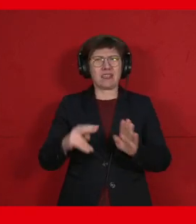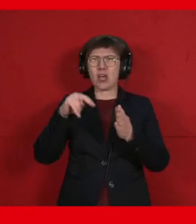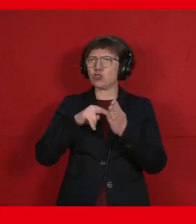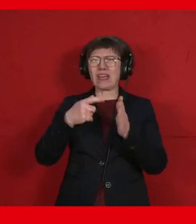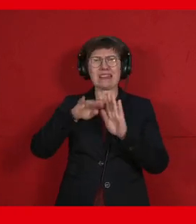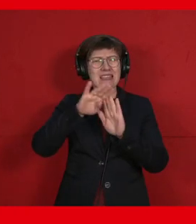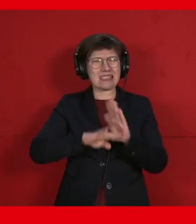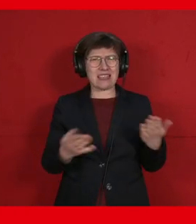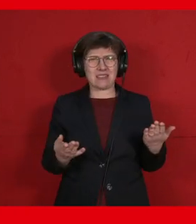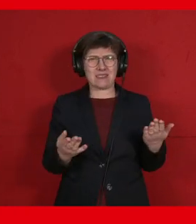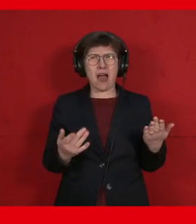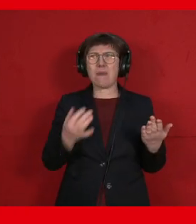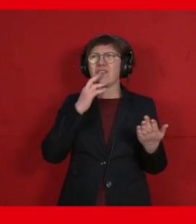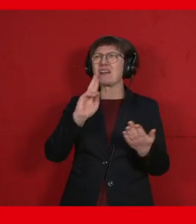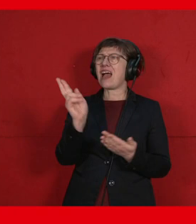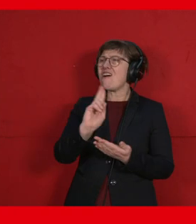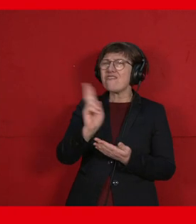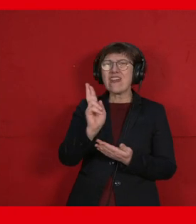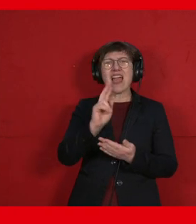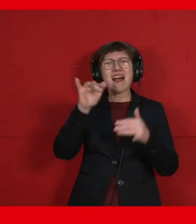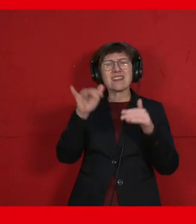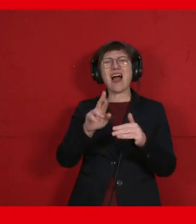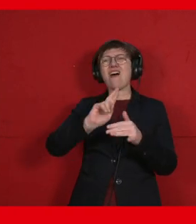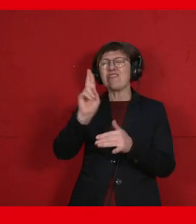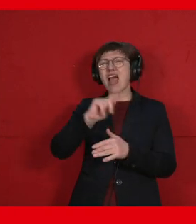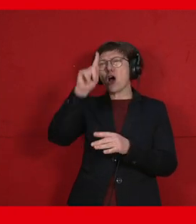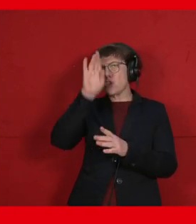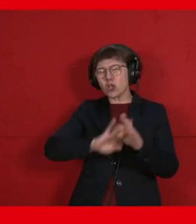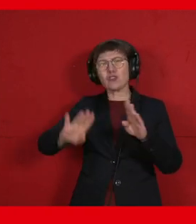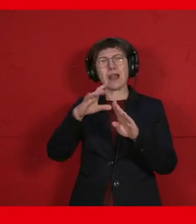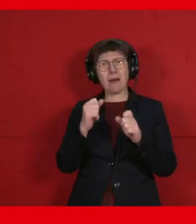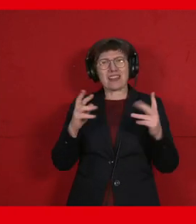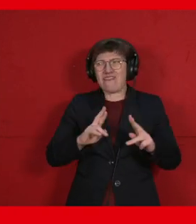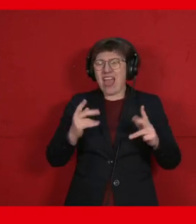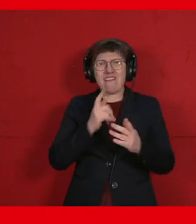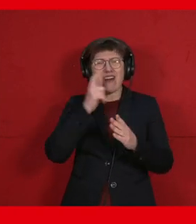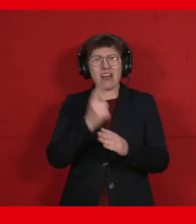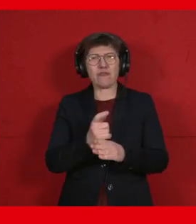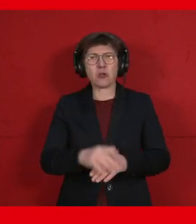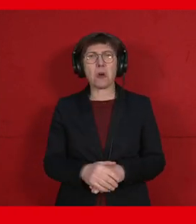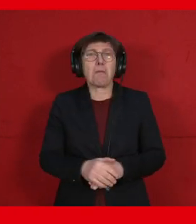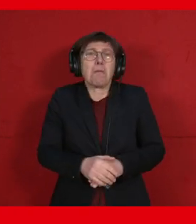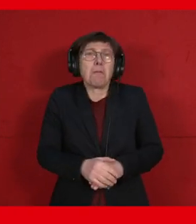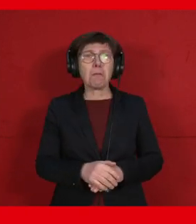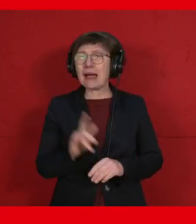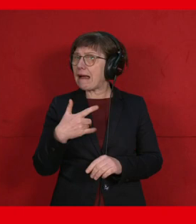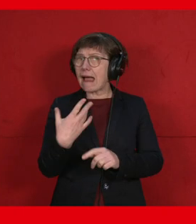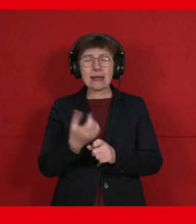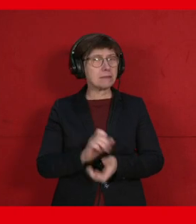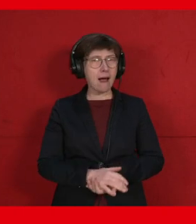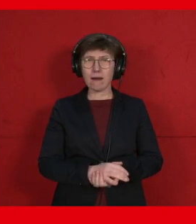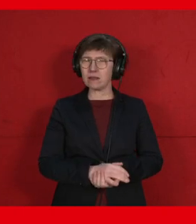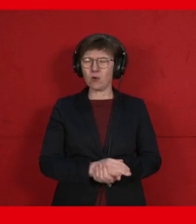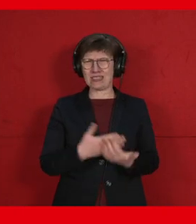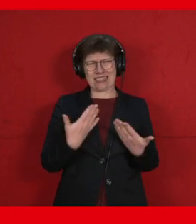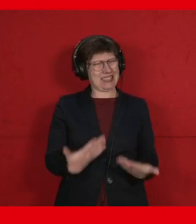nicht im Gesetz. Wenn man jetzt aber fragt, wer ist denn da, wer in Deutschland macht das, ist die Antwort niemand. Mhm. Und das